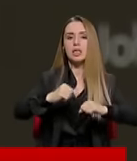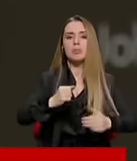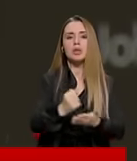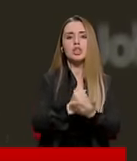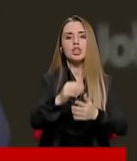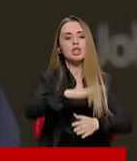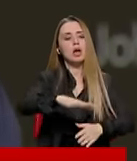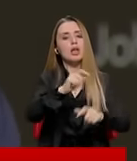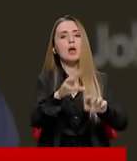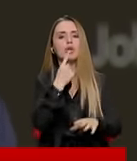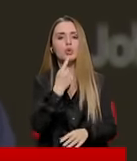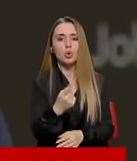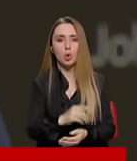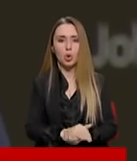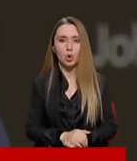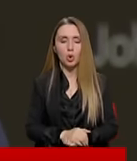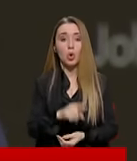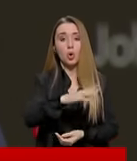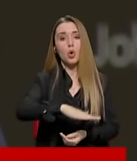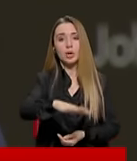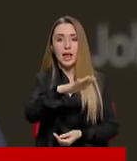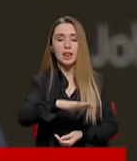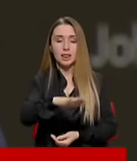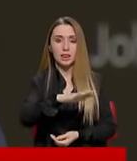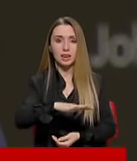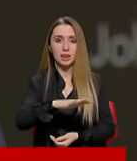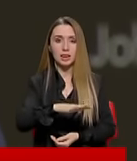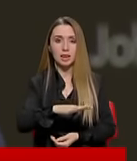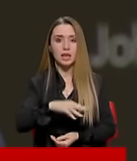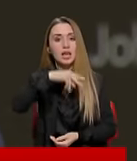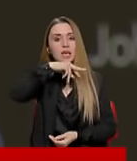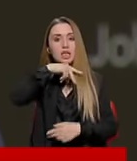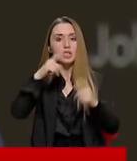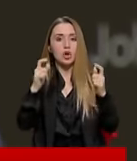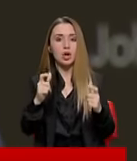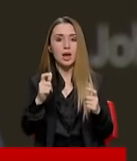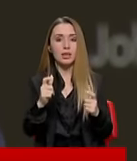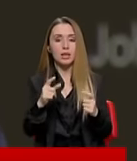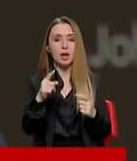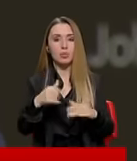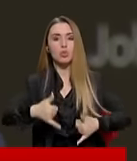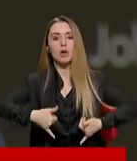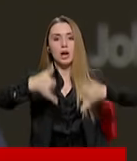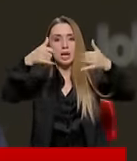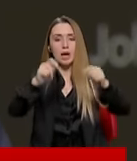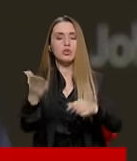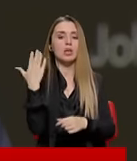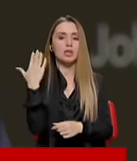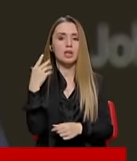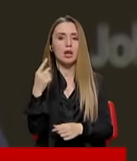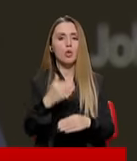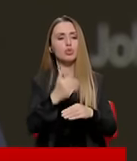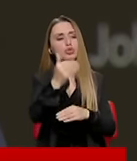alan yapılmadı Ankara'ya dedi o genellikle Eee keçören herhalde ESG Kalesi yapmıştı zamanında onun